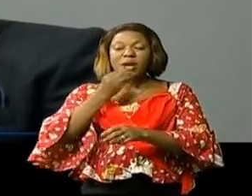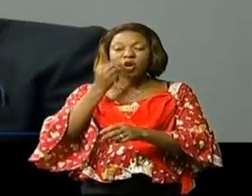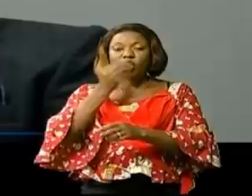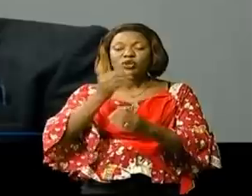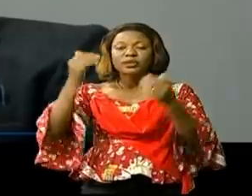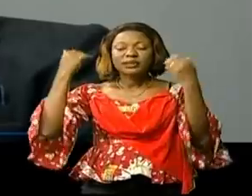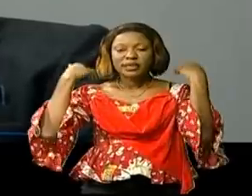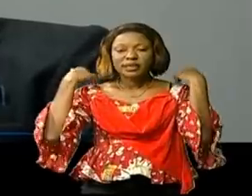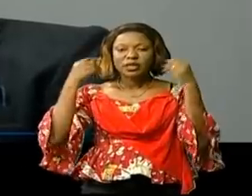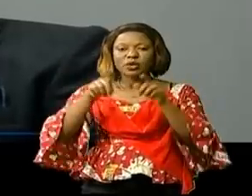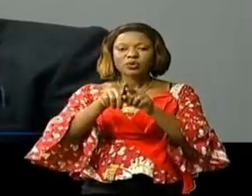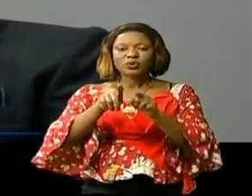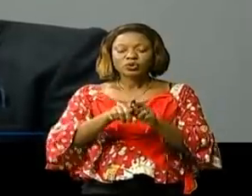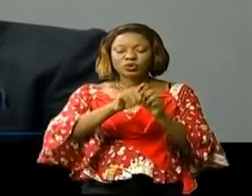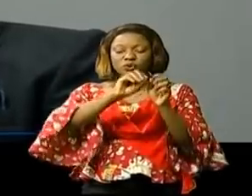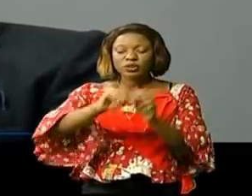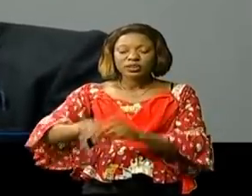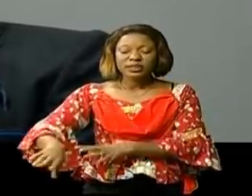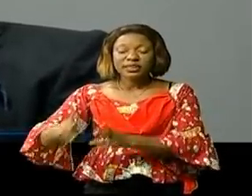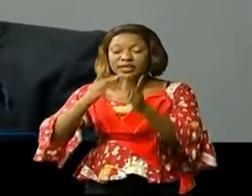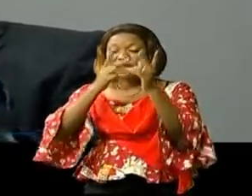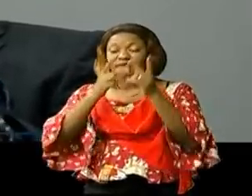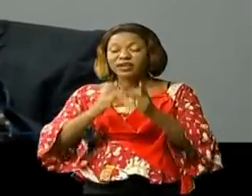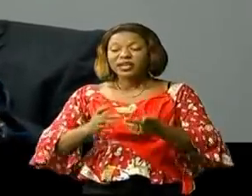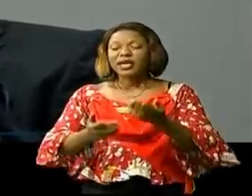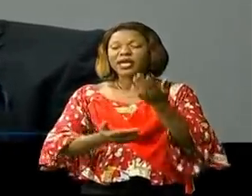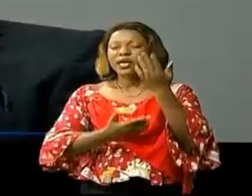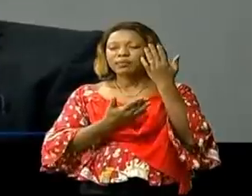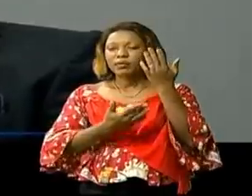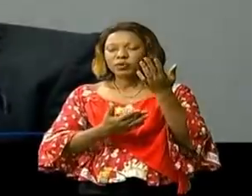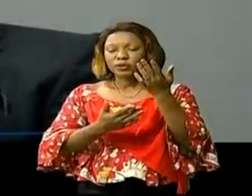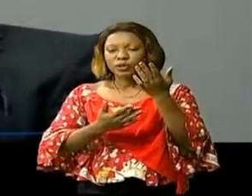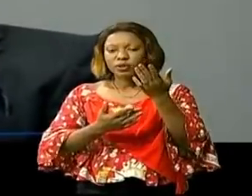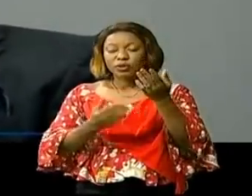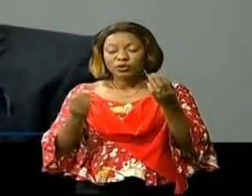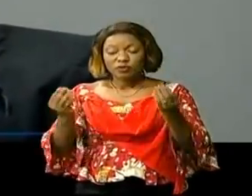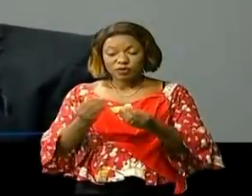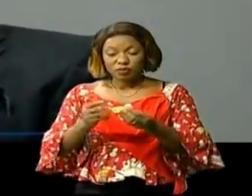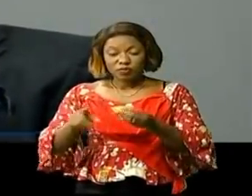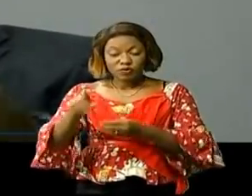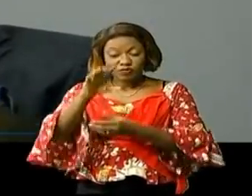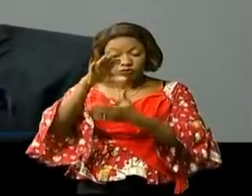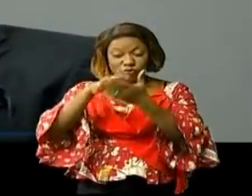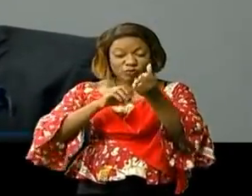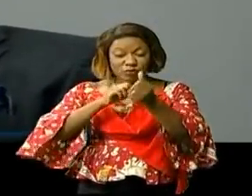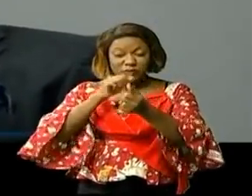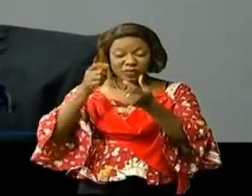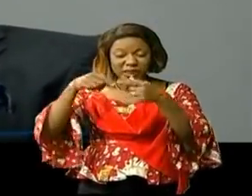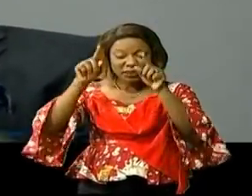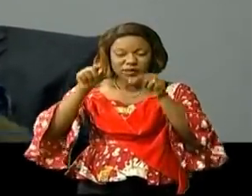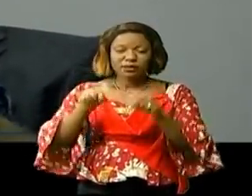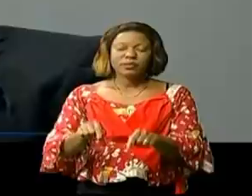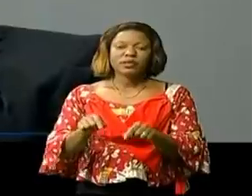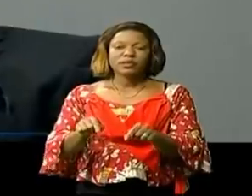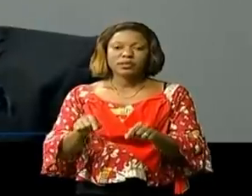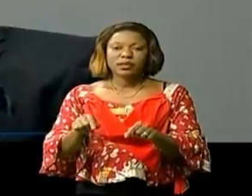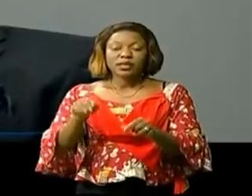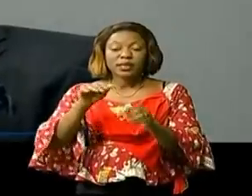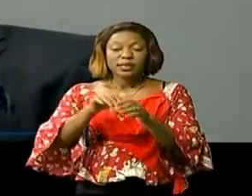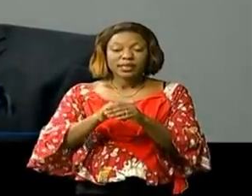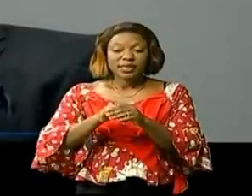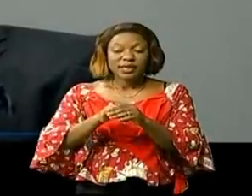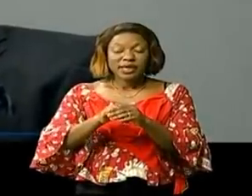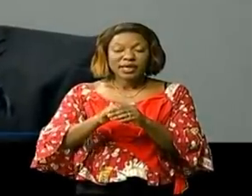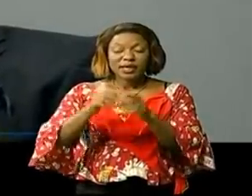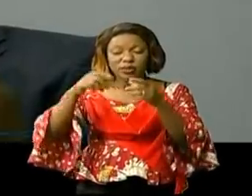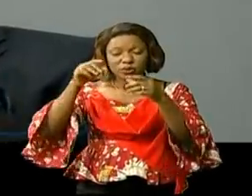bibliques, et pourtant la Bible a été formelle, ne vous conformez pas au siècle présent. Parce que dans le siècle présent, lorsqu'on